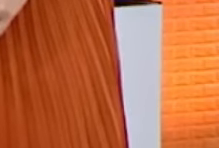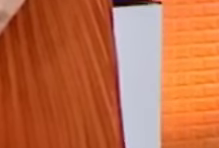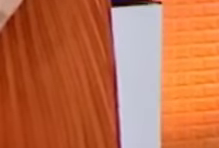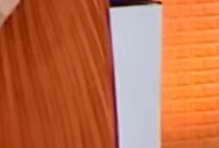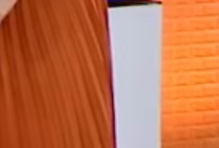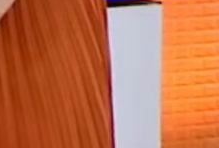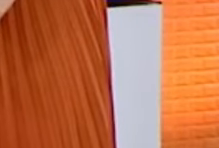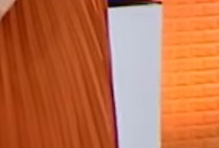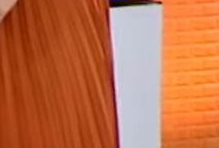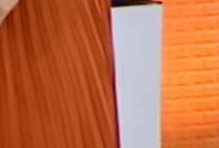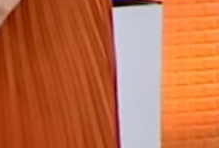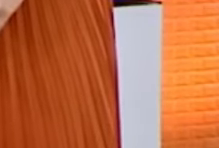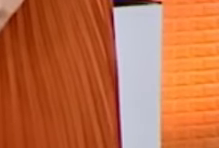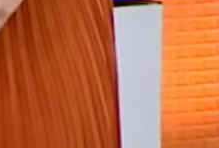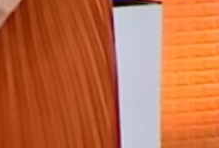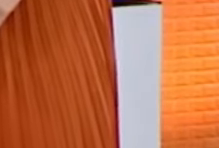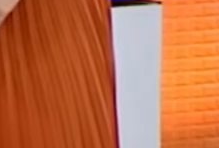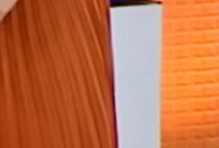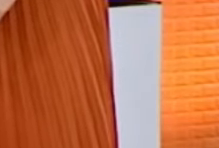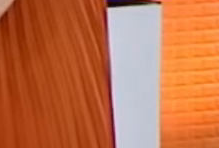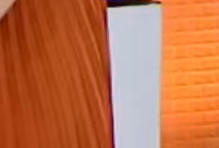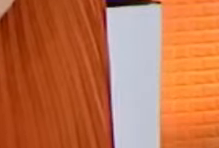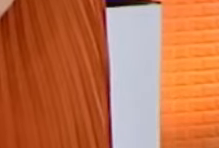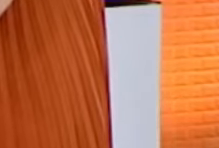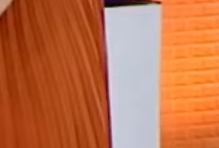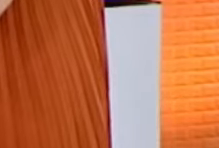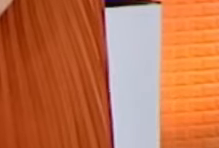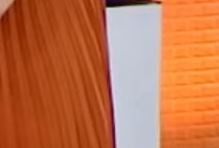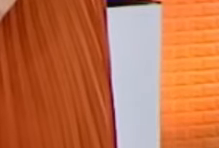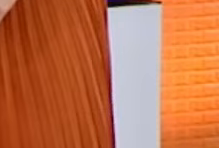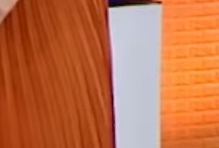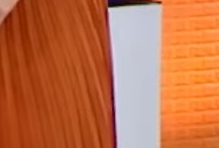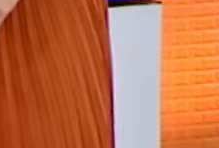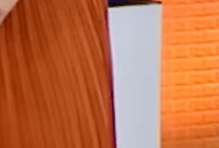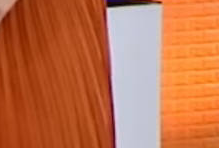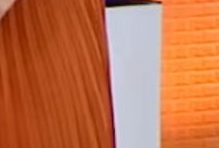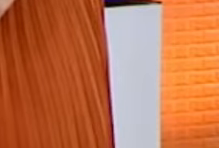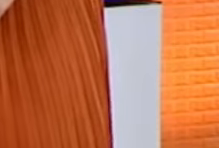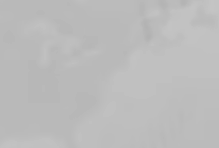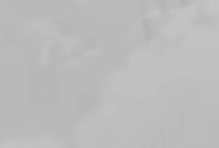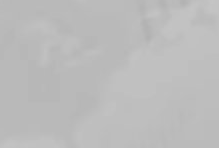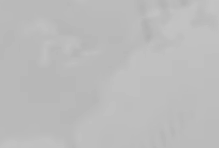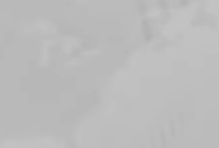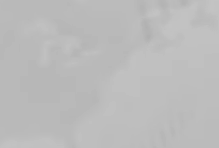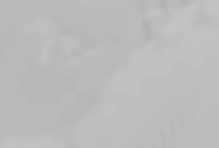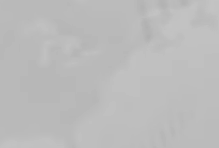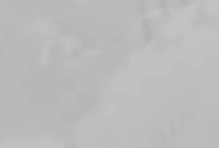kami sa GMA Pinoy TV at sa www.gmanews.tv.